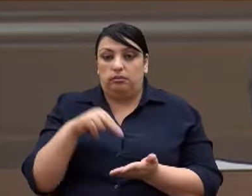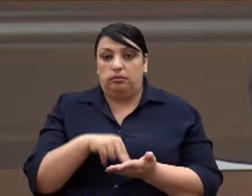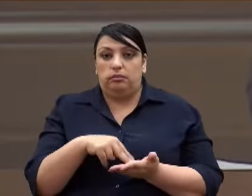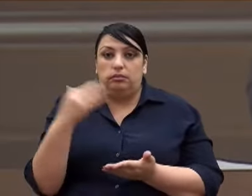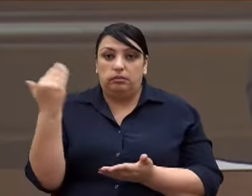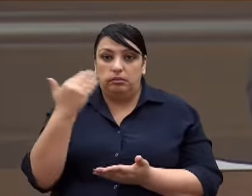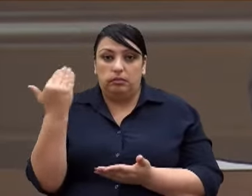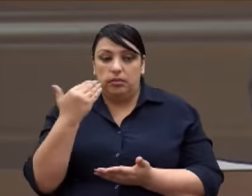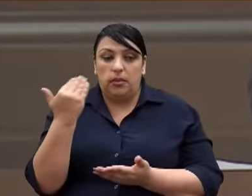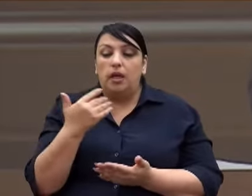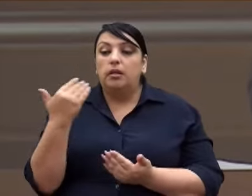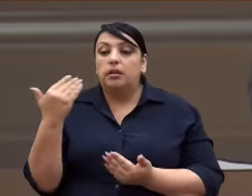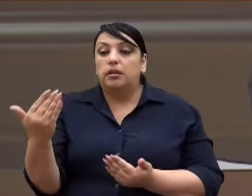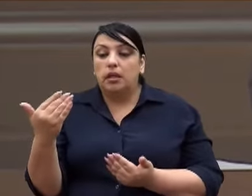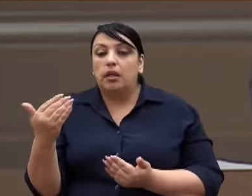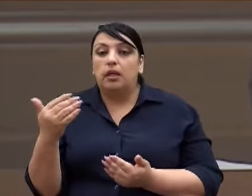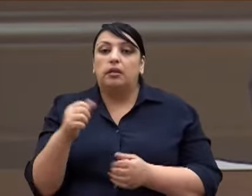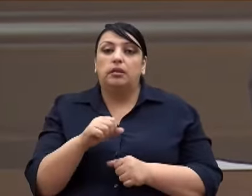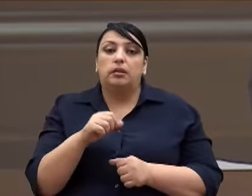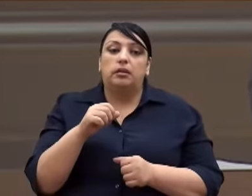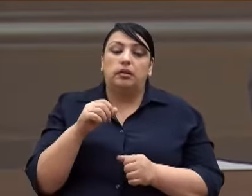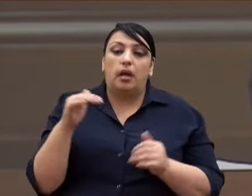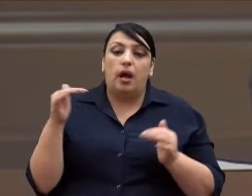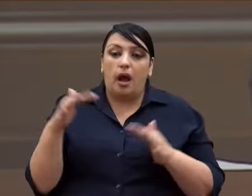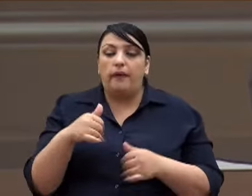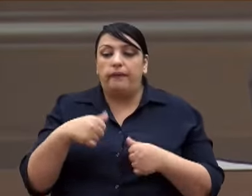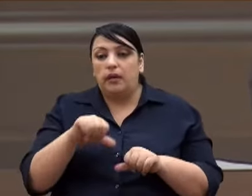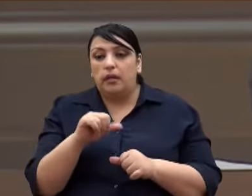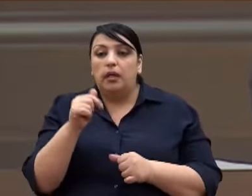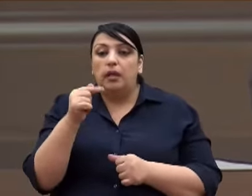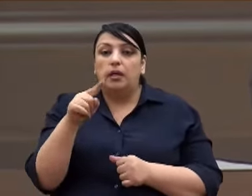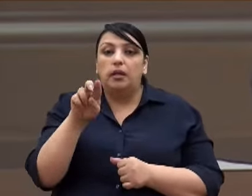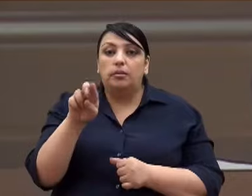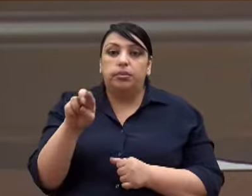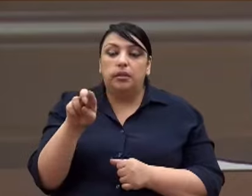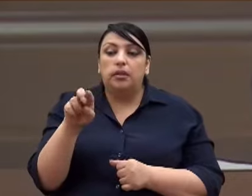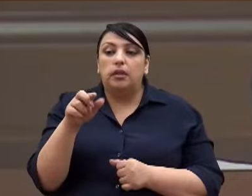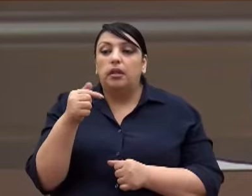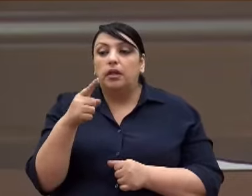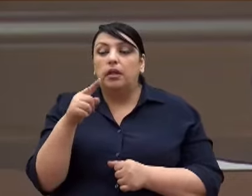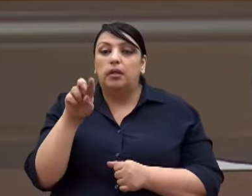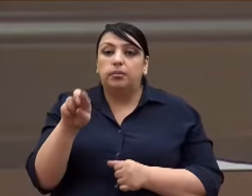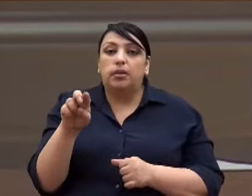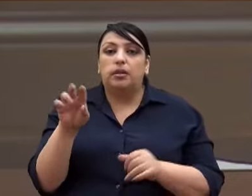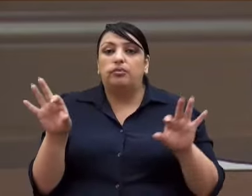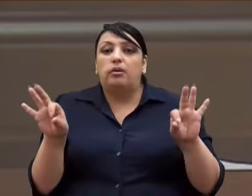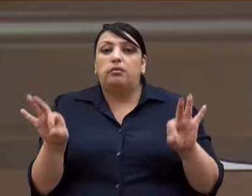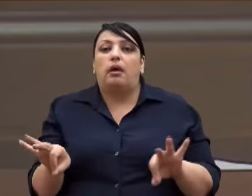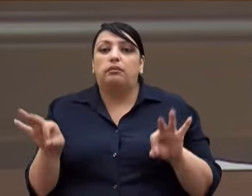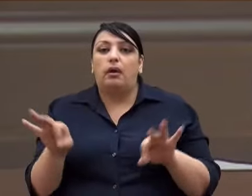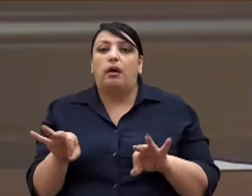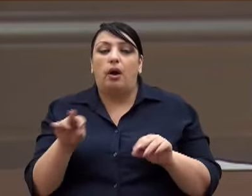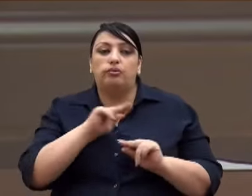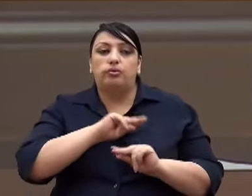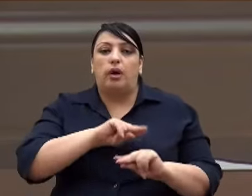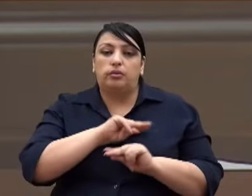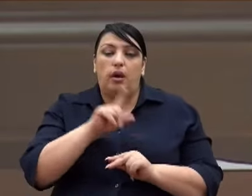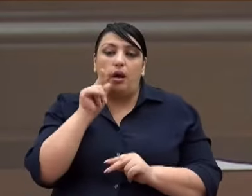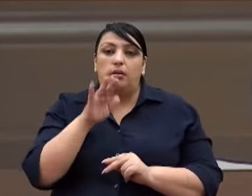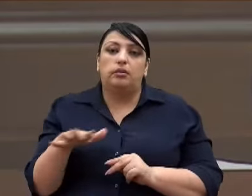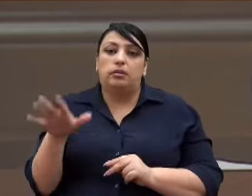երեք, երբ որ ձեր հավաքի ժամանակ ասում էիք ԿՊ-ն, խնդրեմ, ասում էիք ԿՊ-ն դանդաղեցնում է